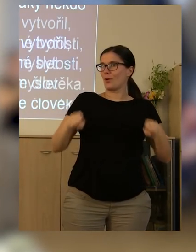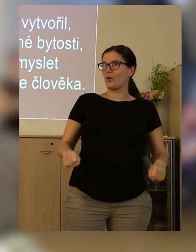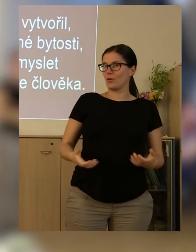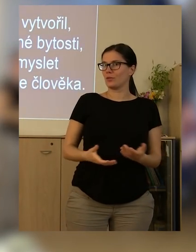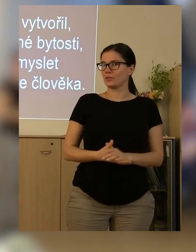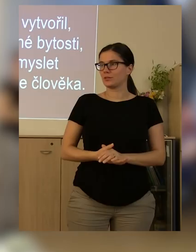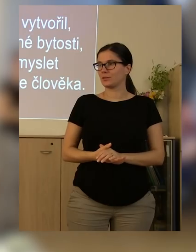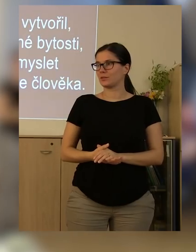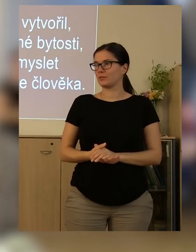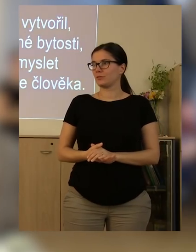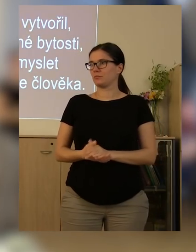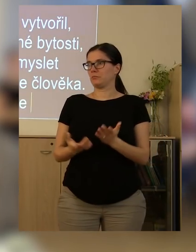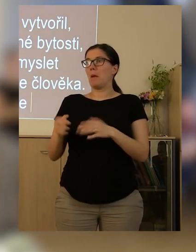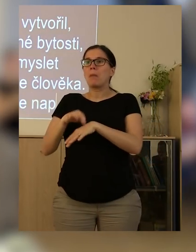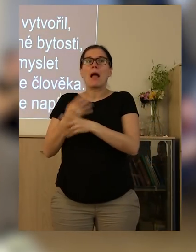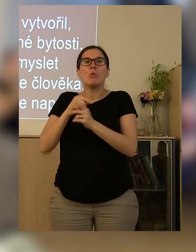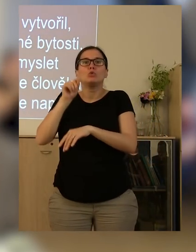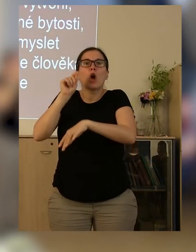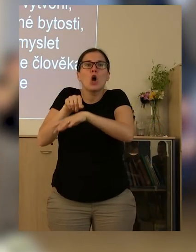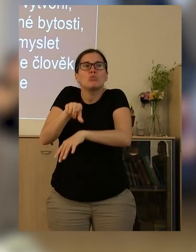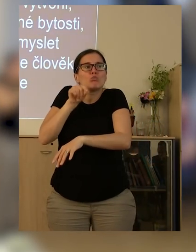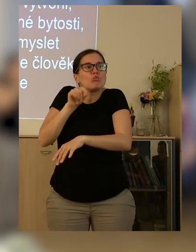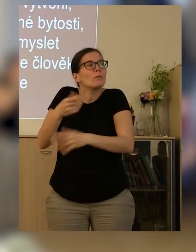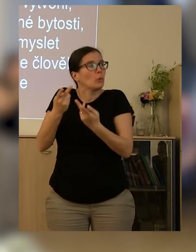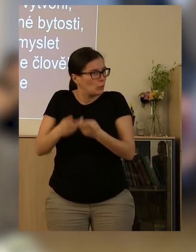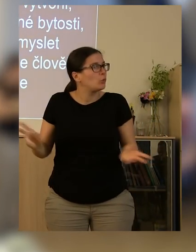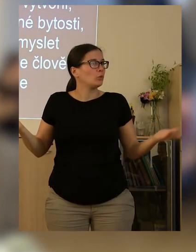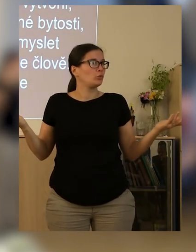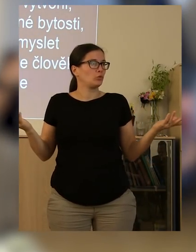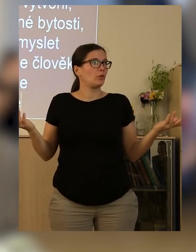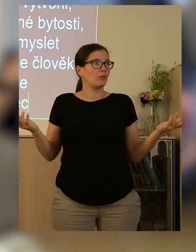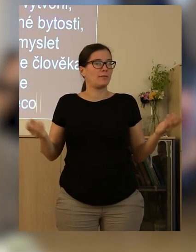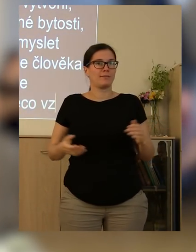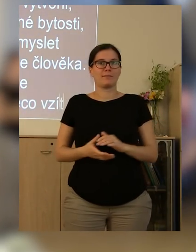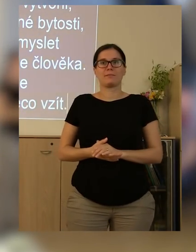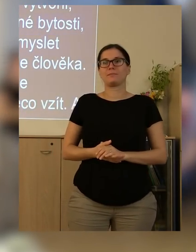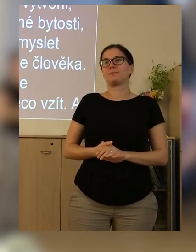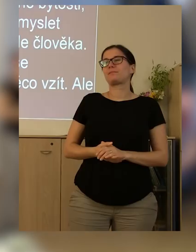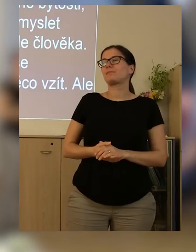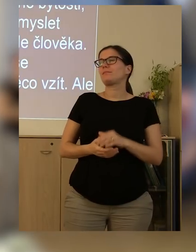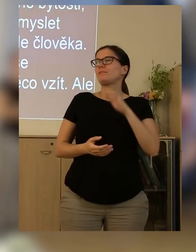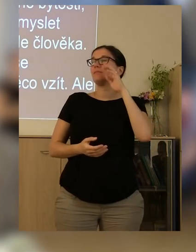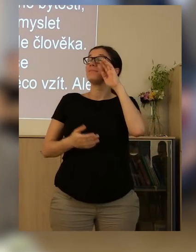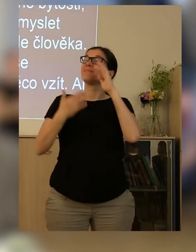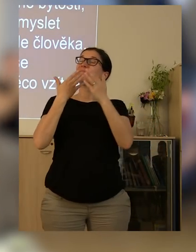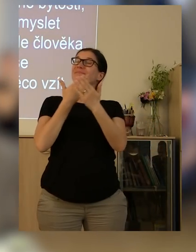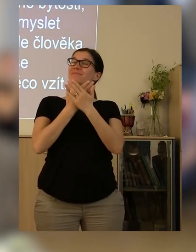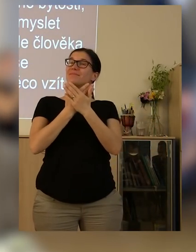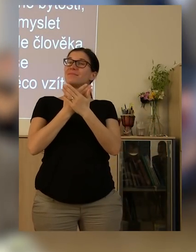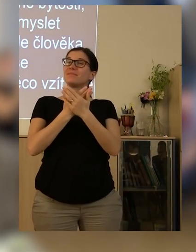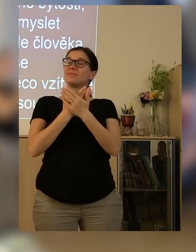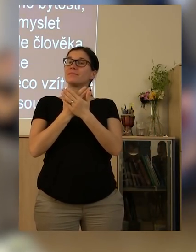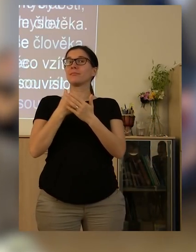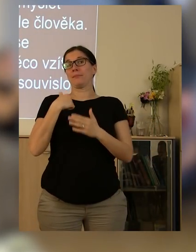Může se napíchnout, může si něco vzít. Ale to ještě neznamená, že jak si je v souvislosti s tím celkem. A proto